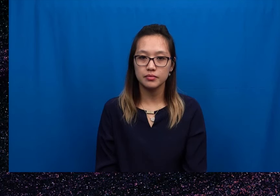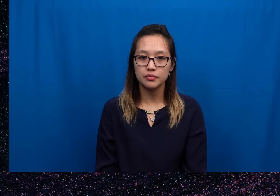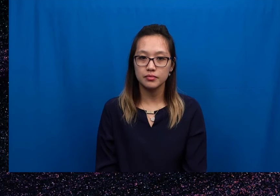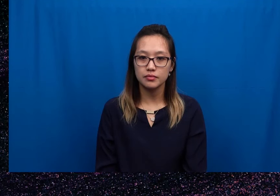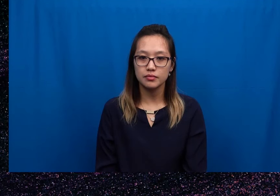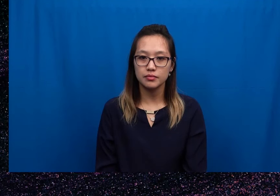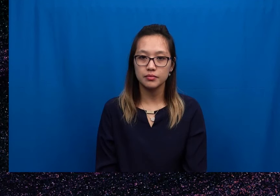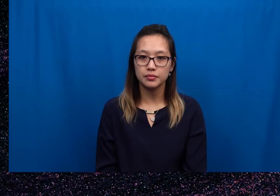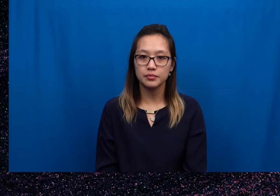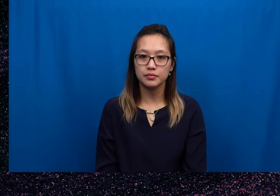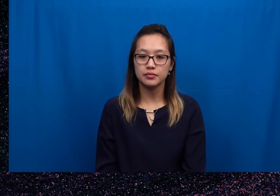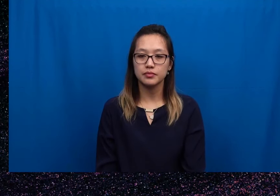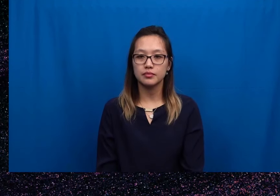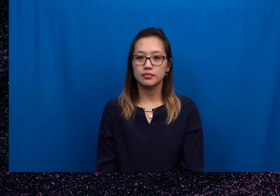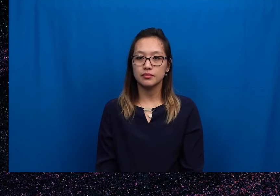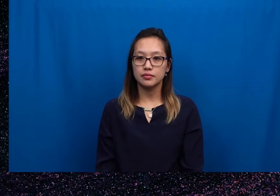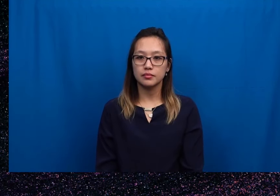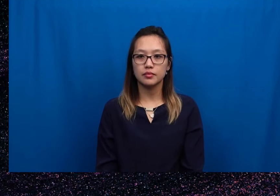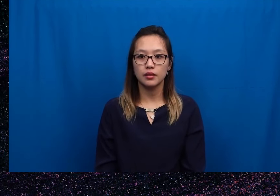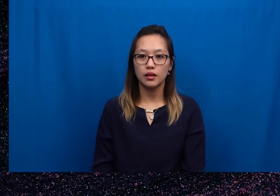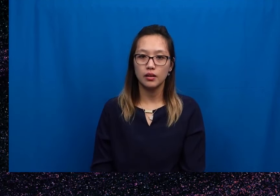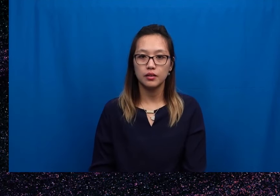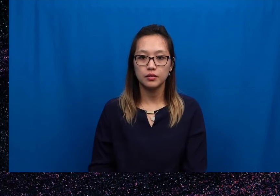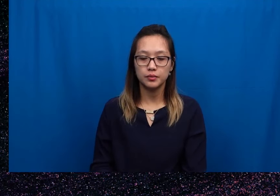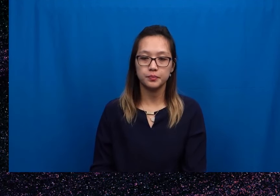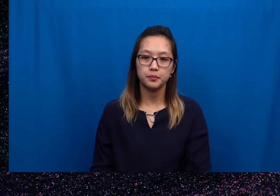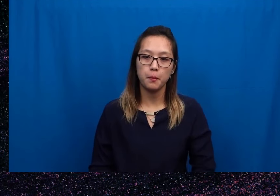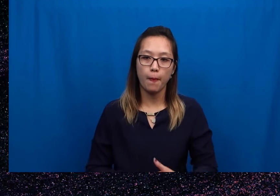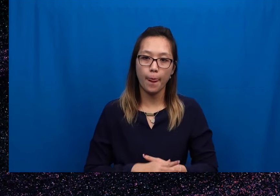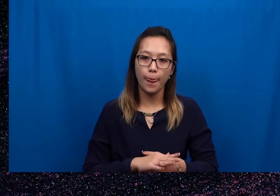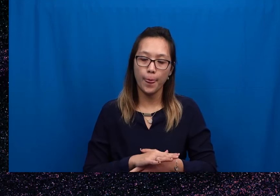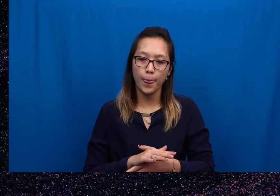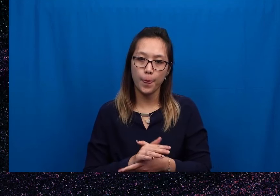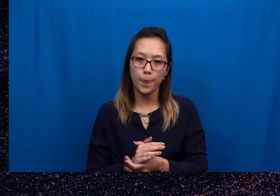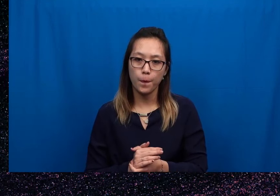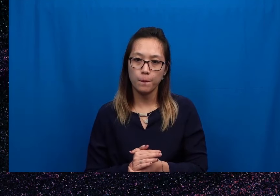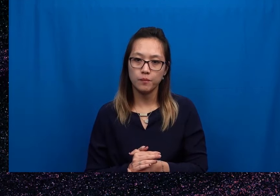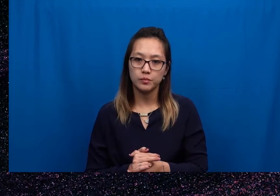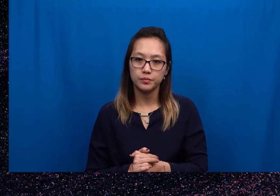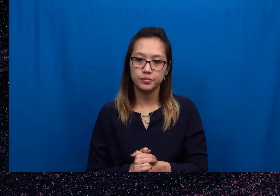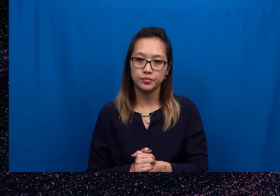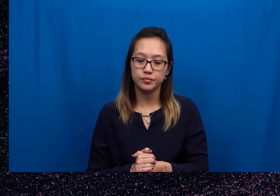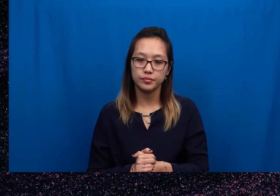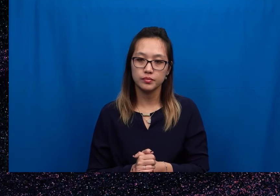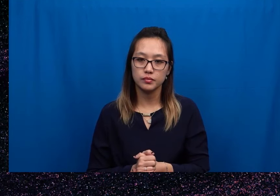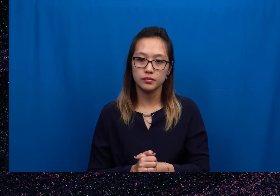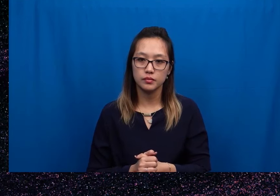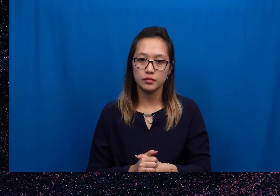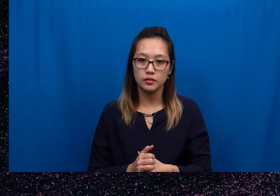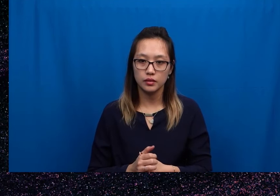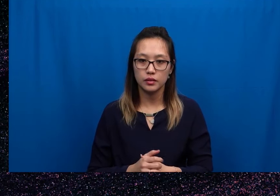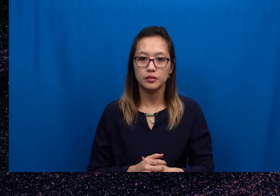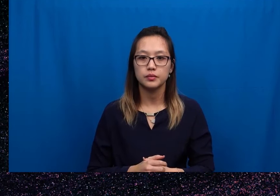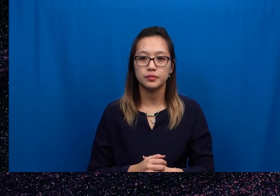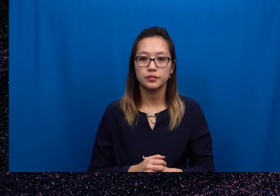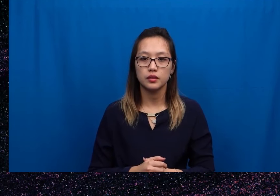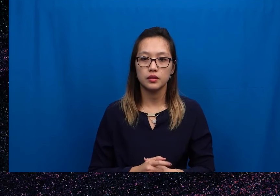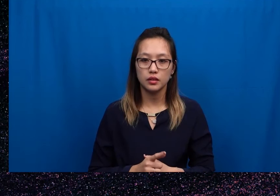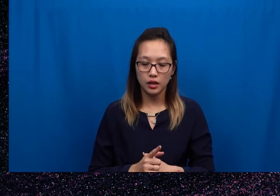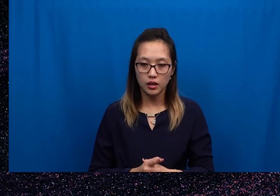baik. Sebab bukan apa yang aku kehendaki, yaitu yang baik yang aku perbuat, melainkan apa yang tidak